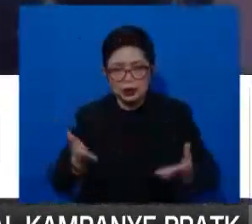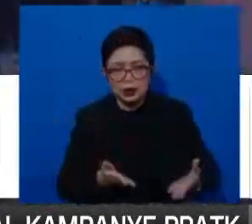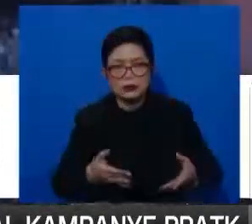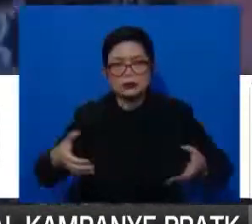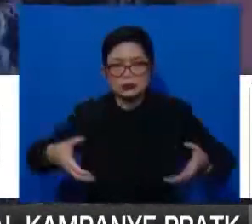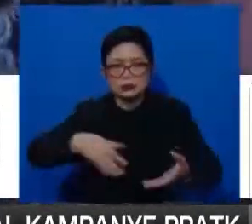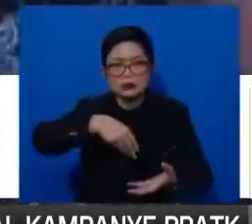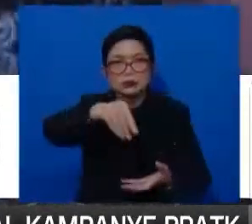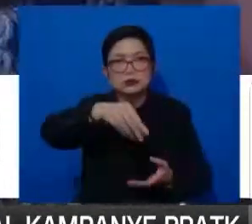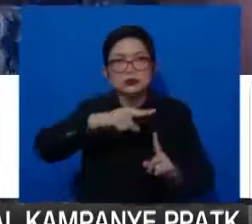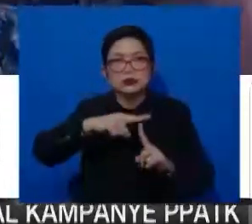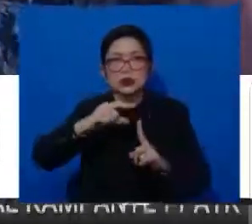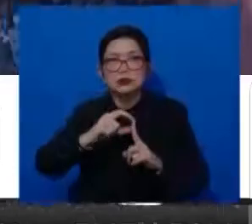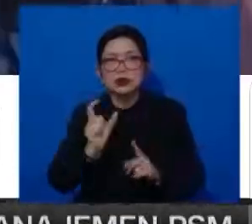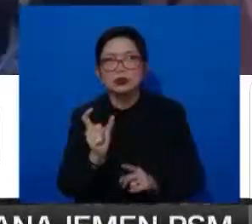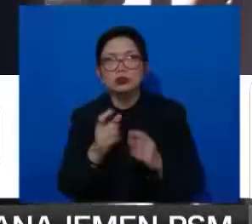pada Sabtu siang.